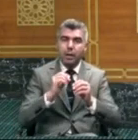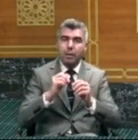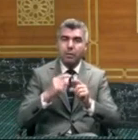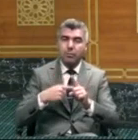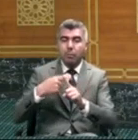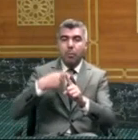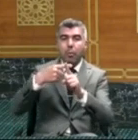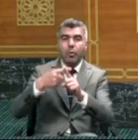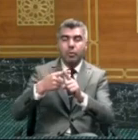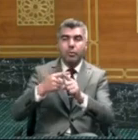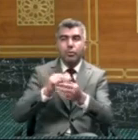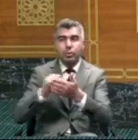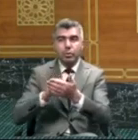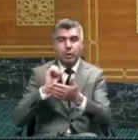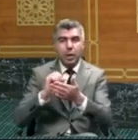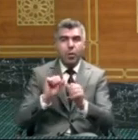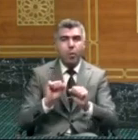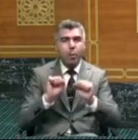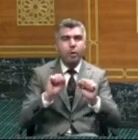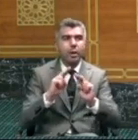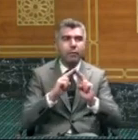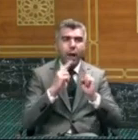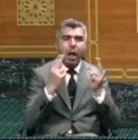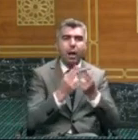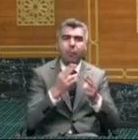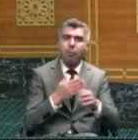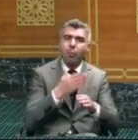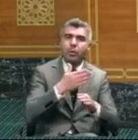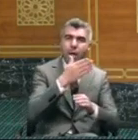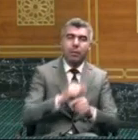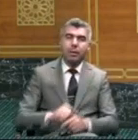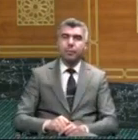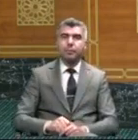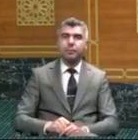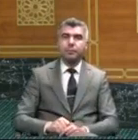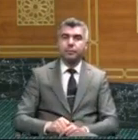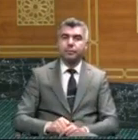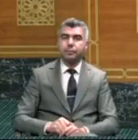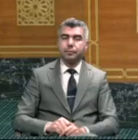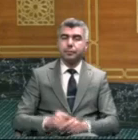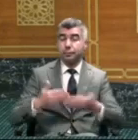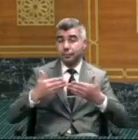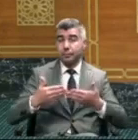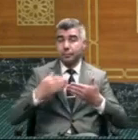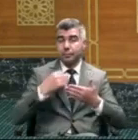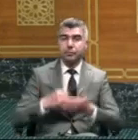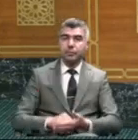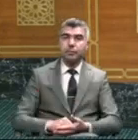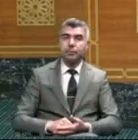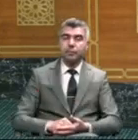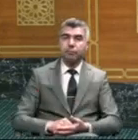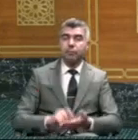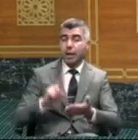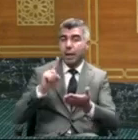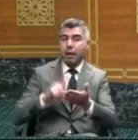ونواجهها حاليا وسيواجهها العالم مستقبلا في هذا الاطار كان